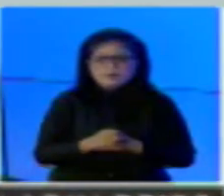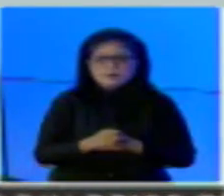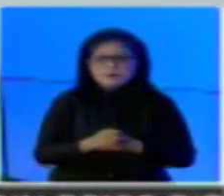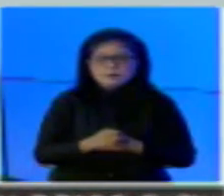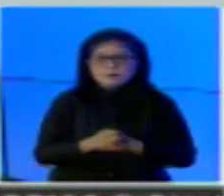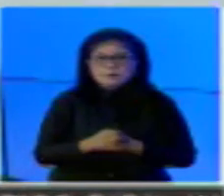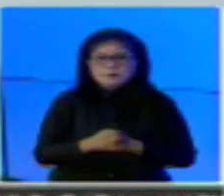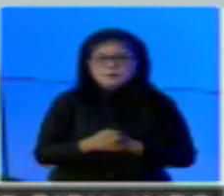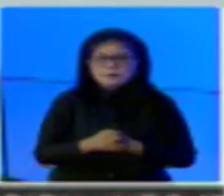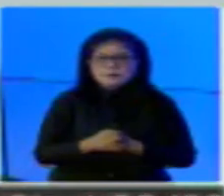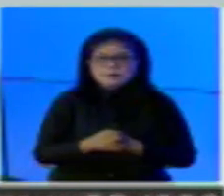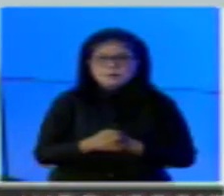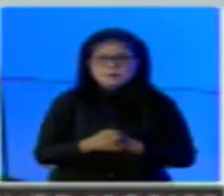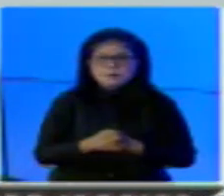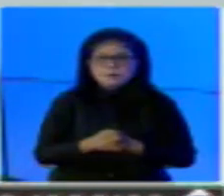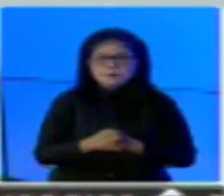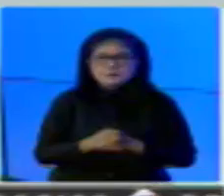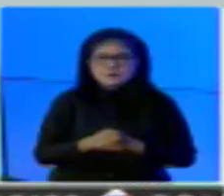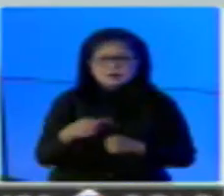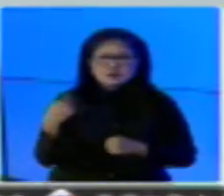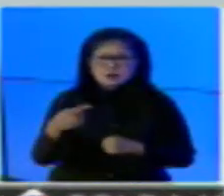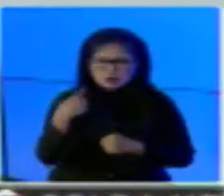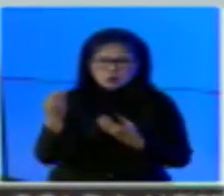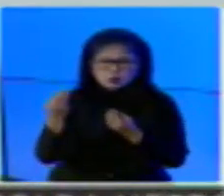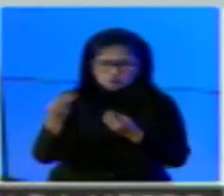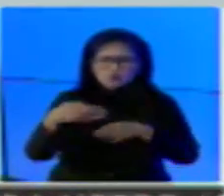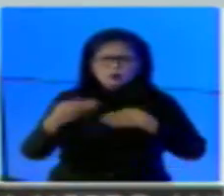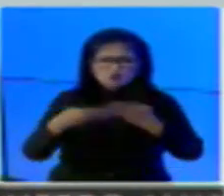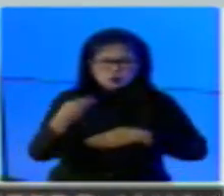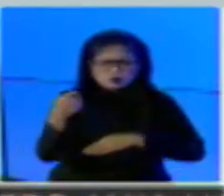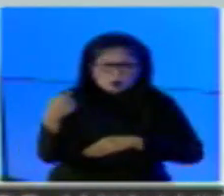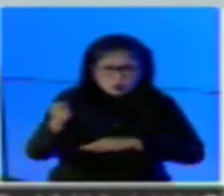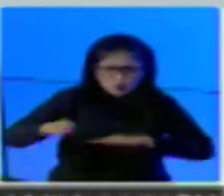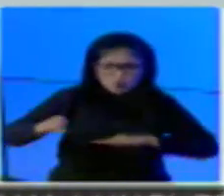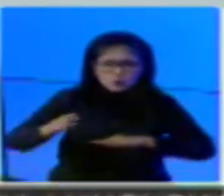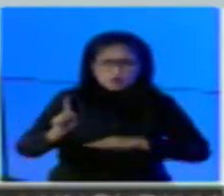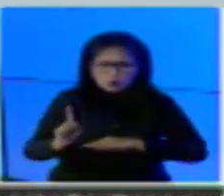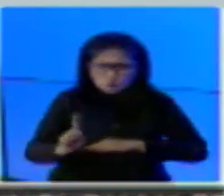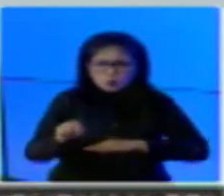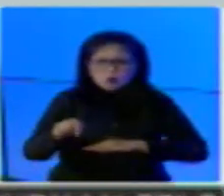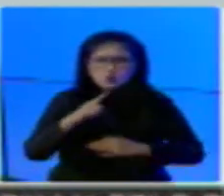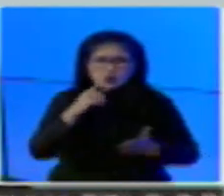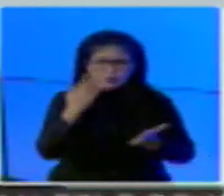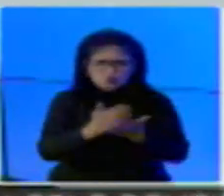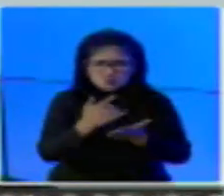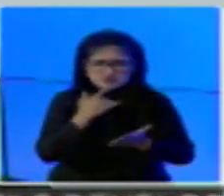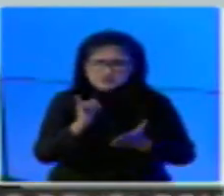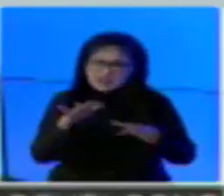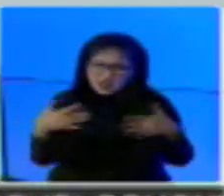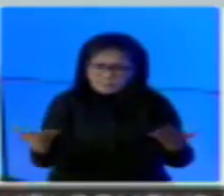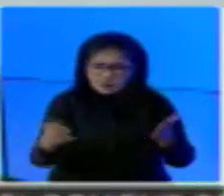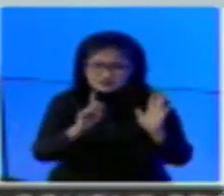praduga tak bersalah. Oleh karena itu kita tunggu. Tunggu nanti keputusannya seperti apa, kan ada